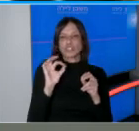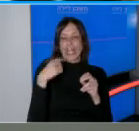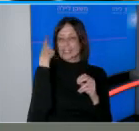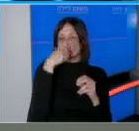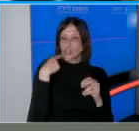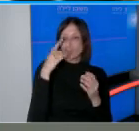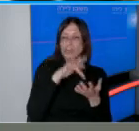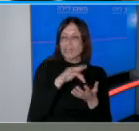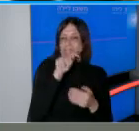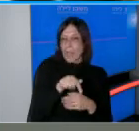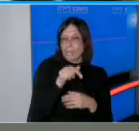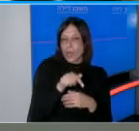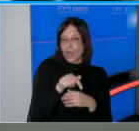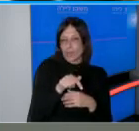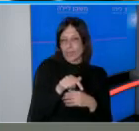פה,